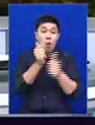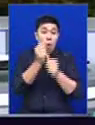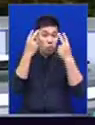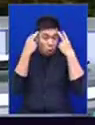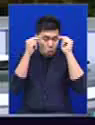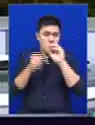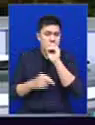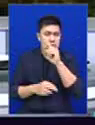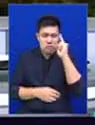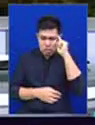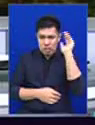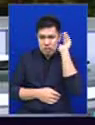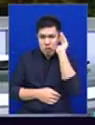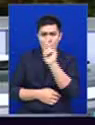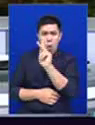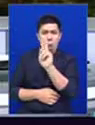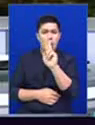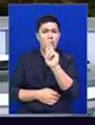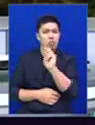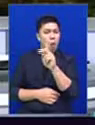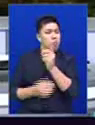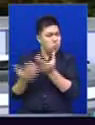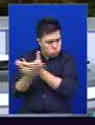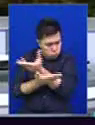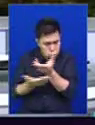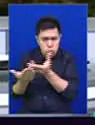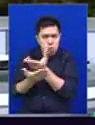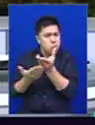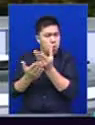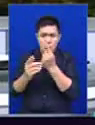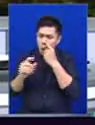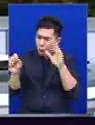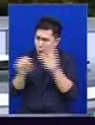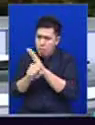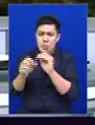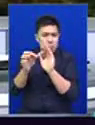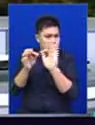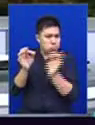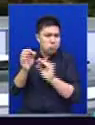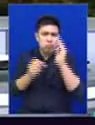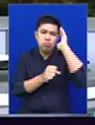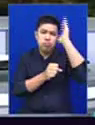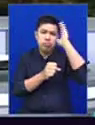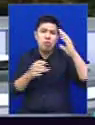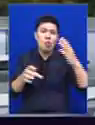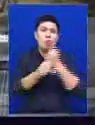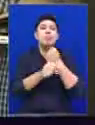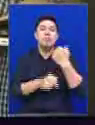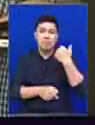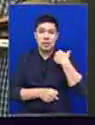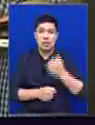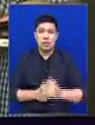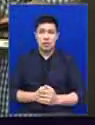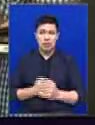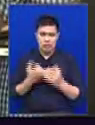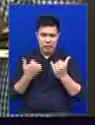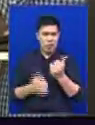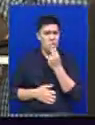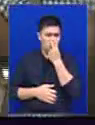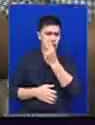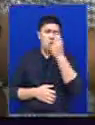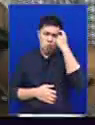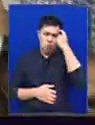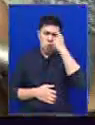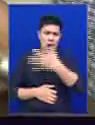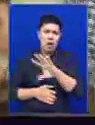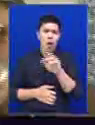ากรท.พิจารณาอย่างถี่ถ้วนแล้วก็จะแถลงเหตุผลอย่างเป็นทางการอีกครั้งนึงค่ะ ณขณะนี้เราพอทราบแล้วว่